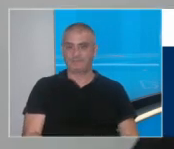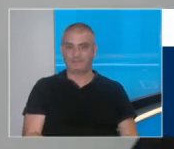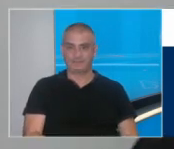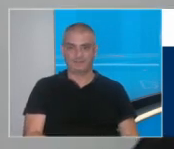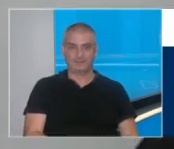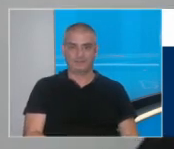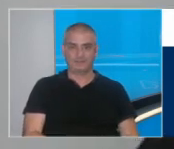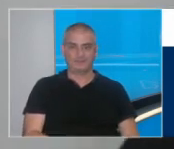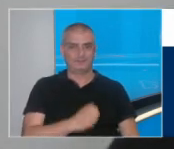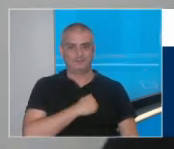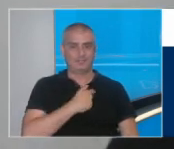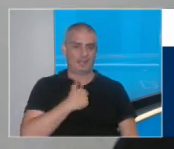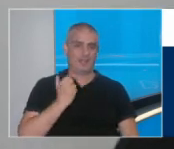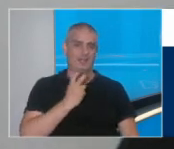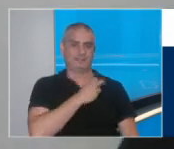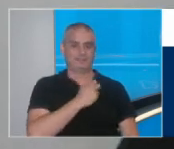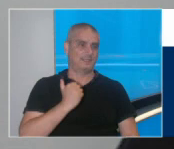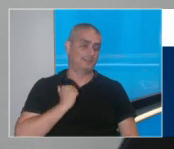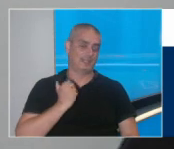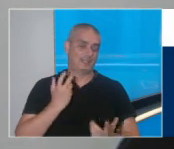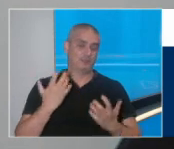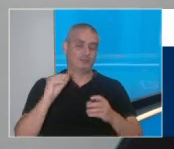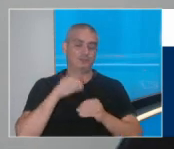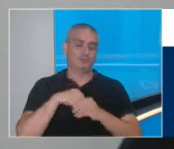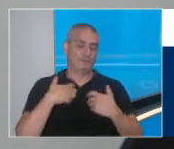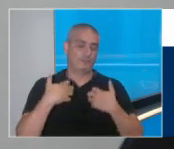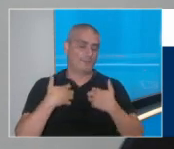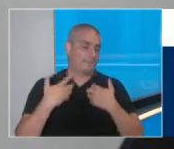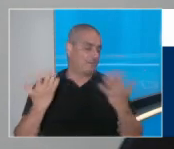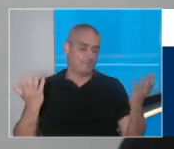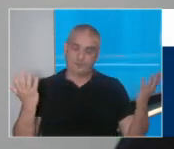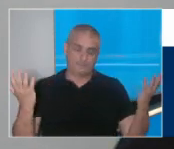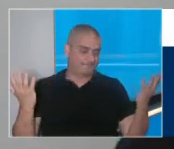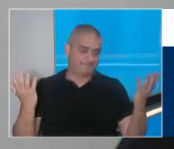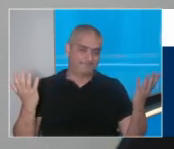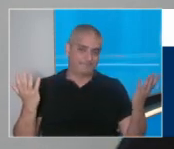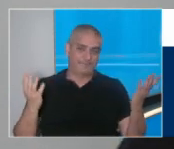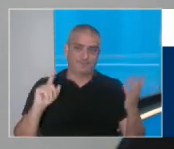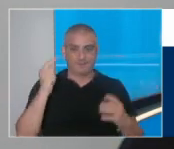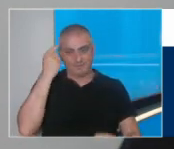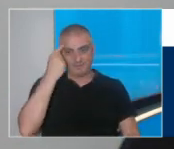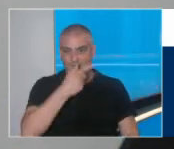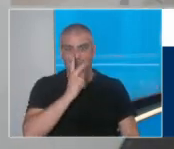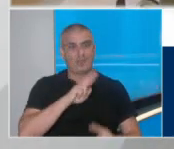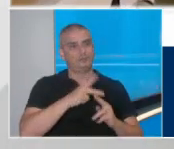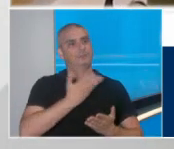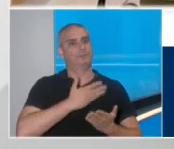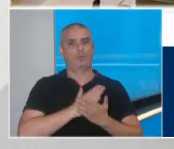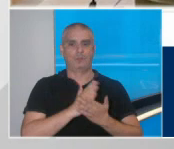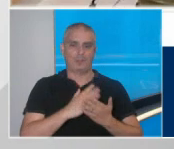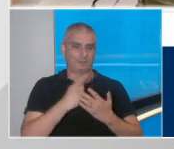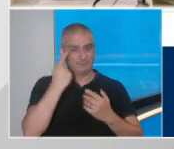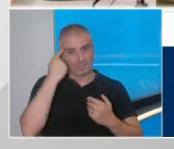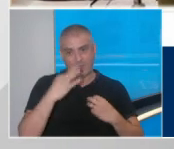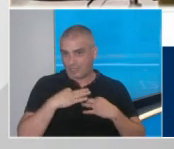שצר לי על קציני צהל שהשתתפו בבימוי התמונות, הרי אני לא חושב שיש באדם אחד שחושב שאז נתקבלה ההחלטה. זה